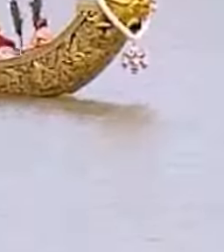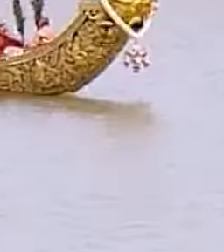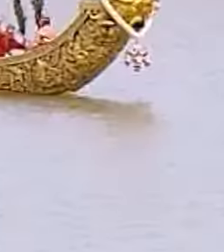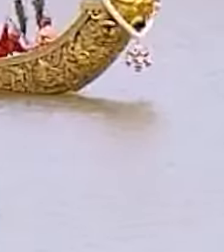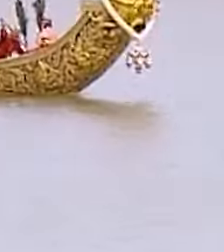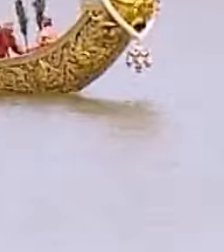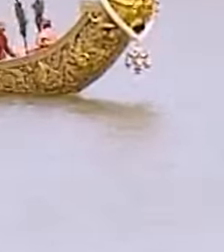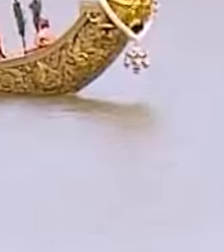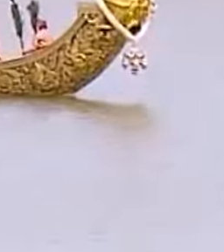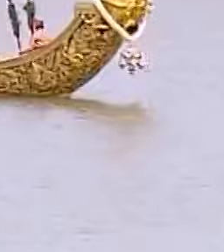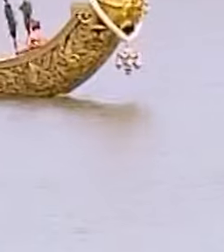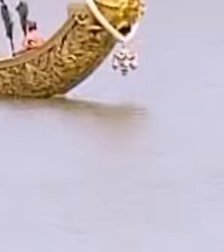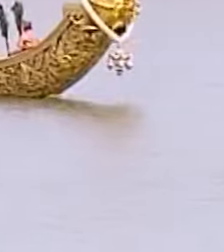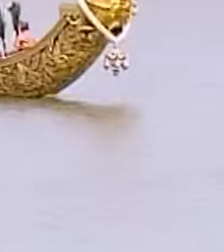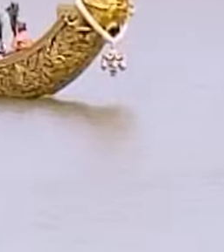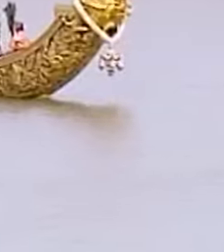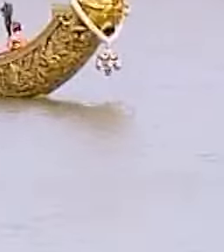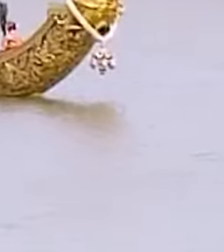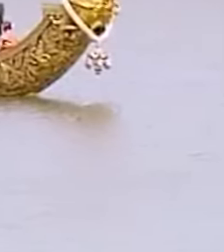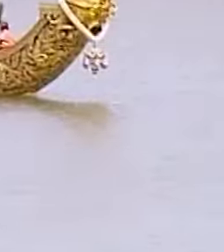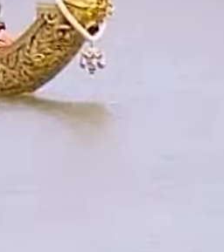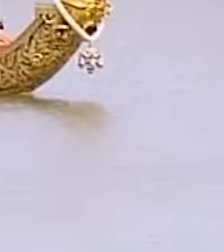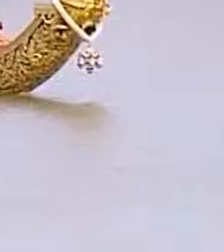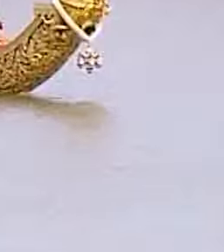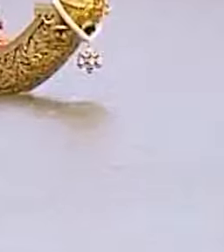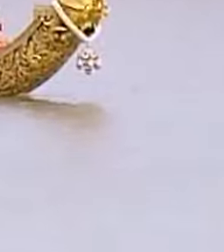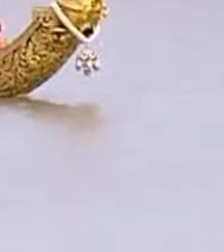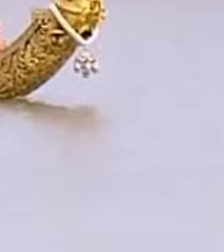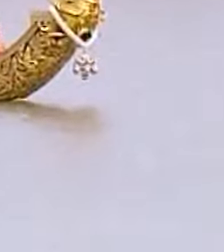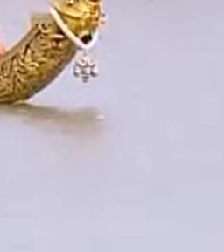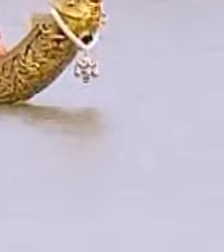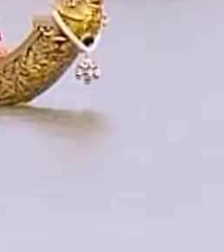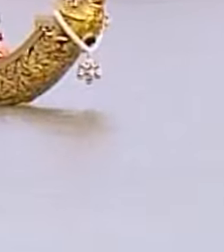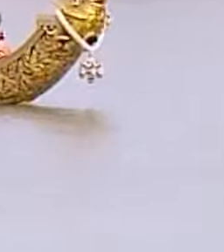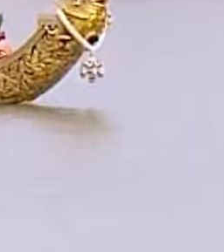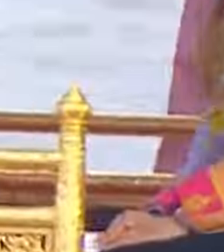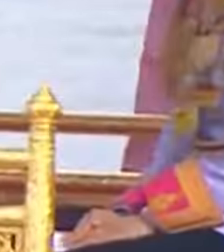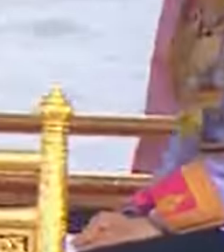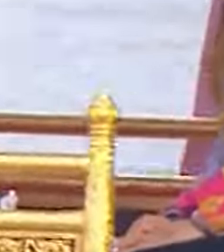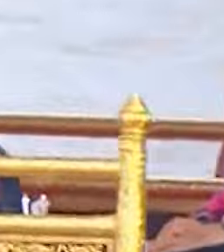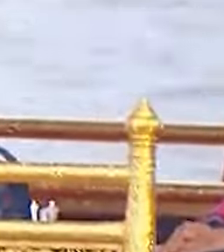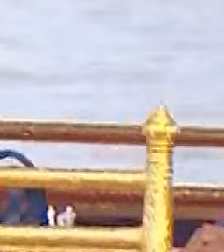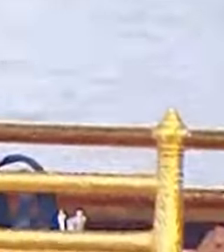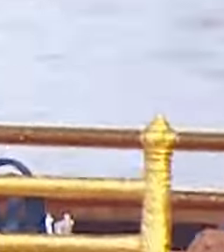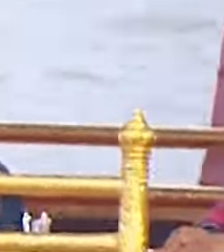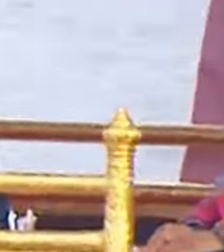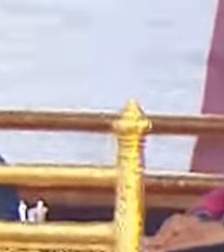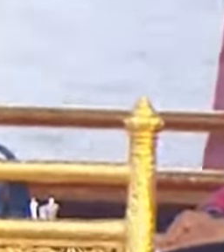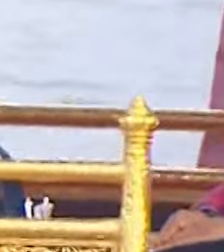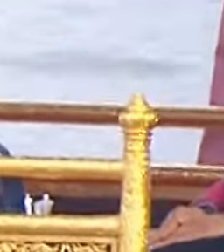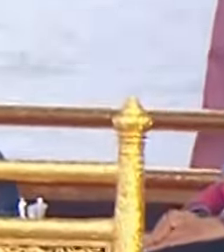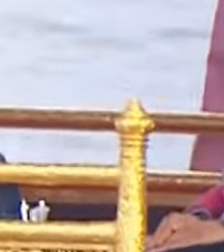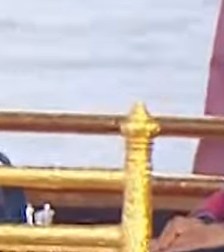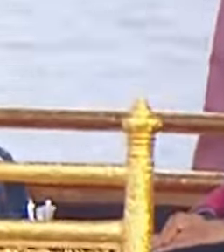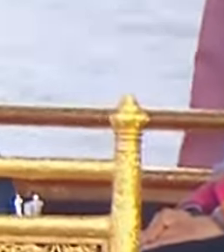องยอดหายยิงอัน